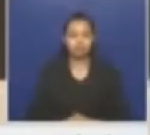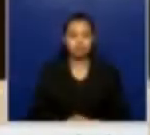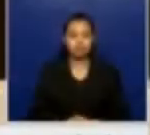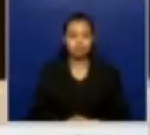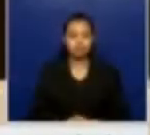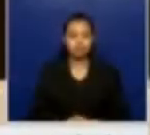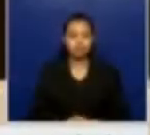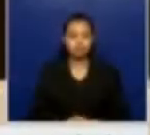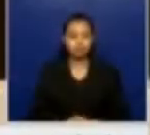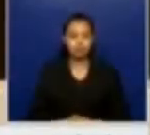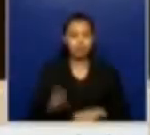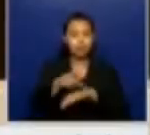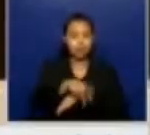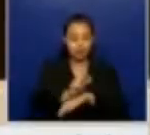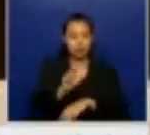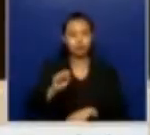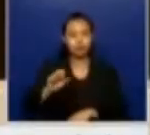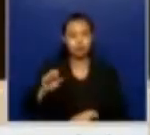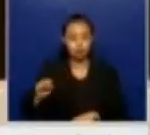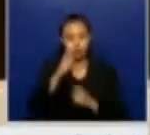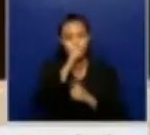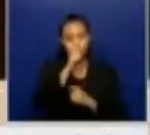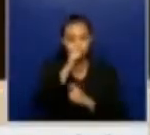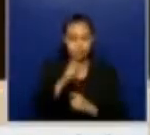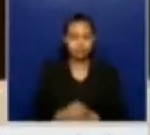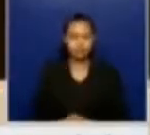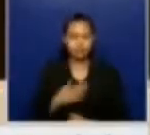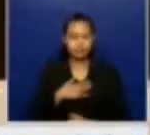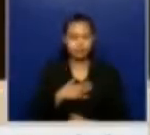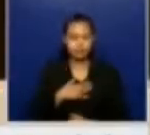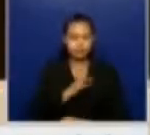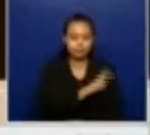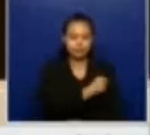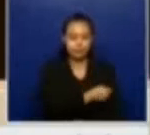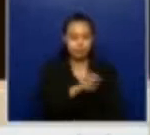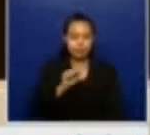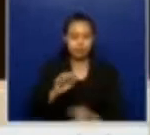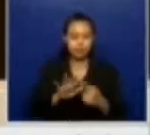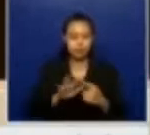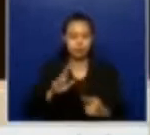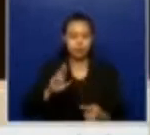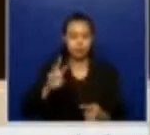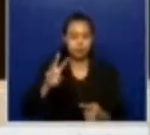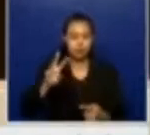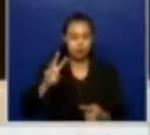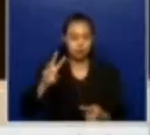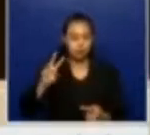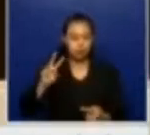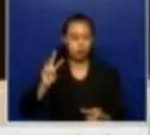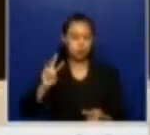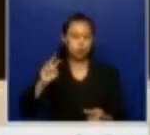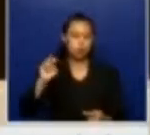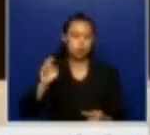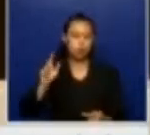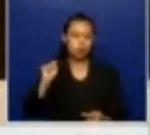ท่านประธานสภาผู้แทนราษฎรที่เคารพกระผมนายแพทย์สุรวิทย์คนสมบูรณ์สมาชิกสภาผู้แทนรา